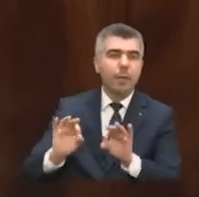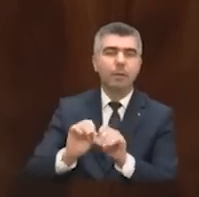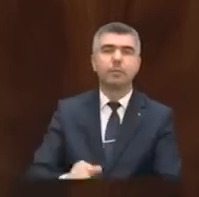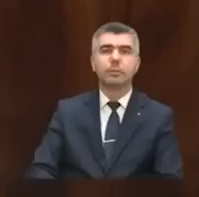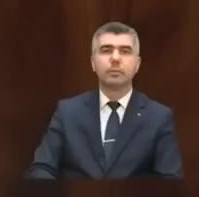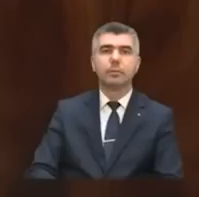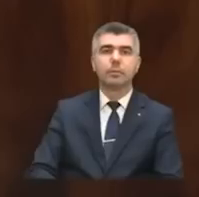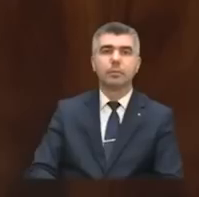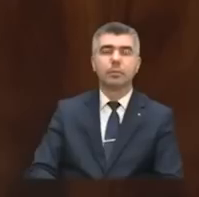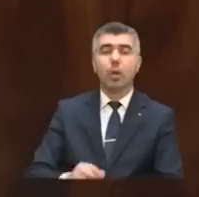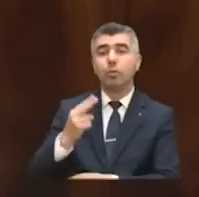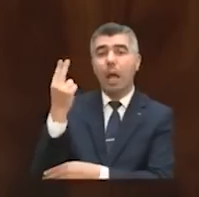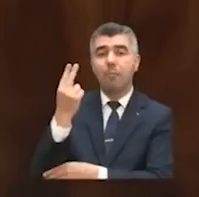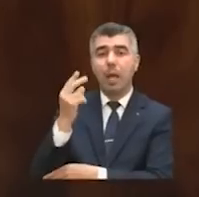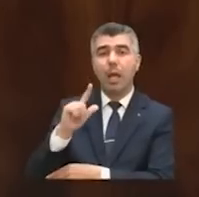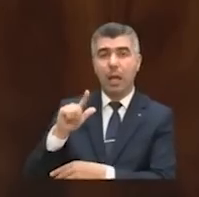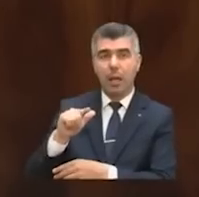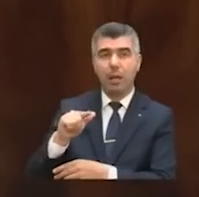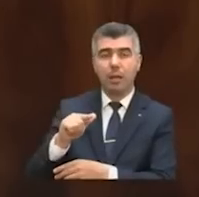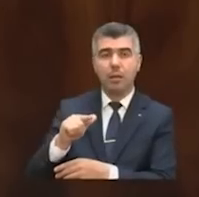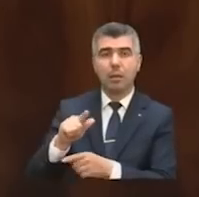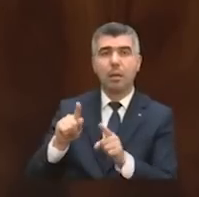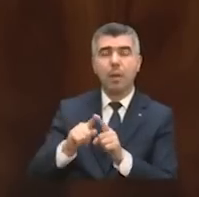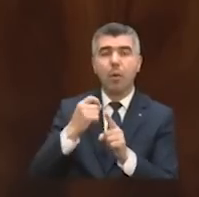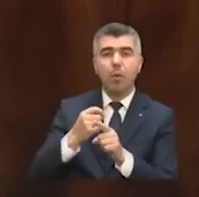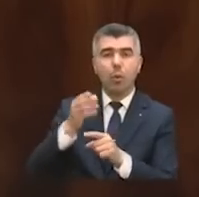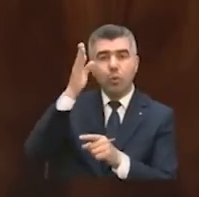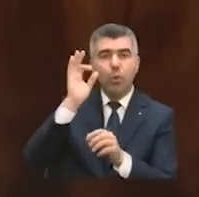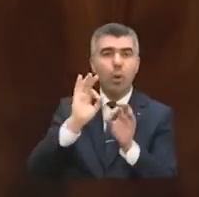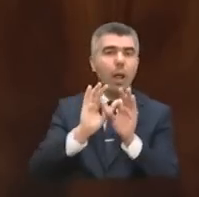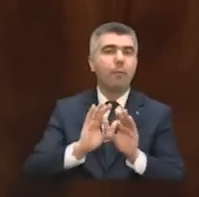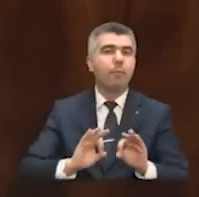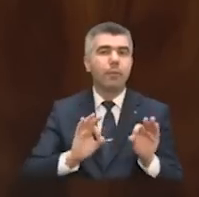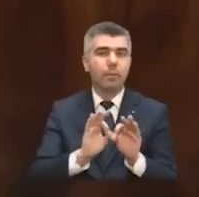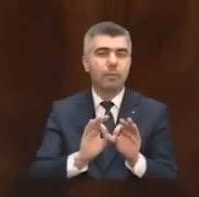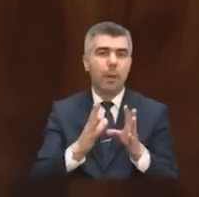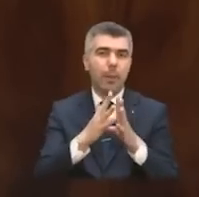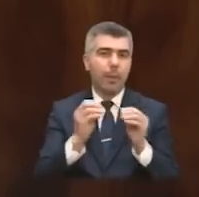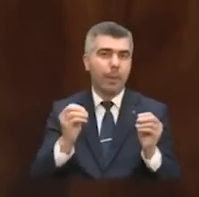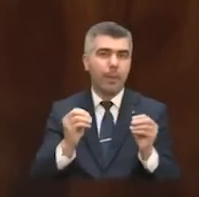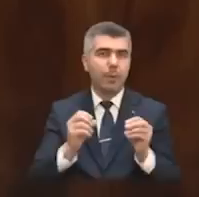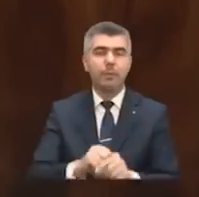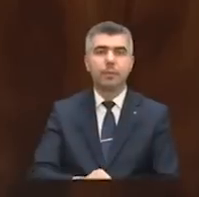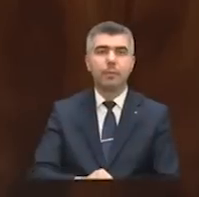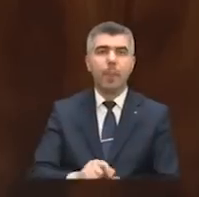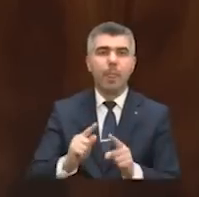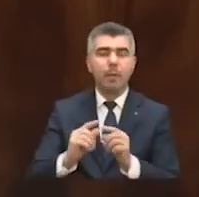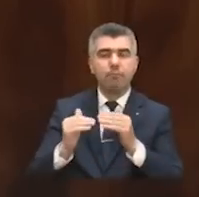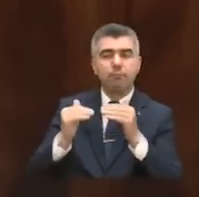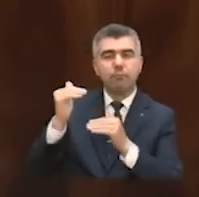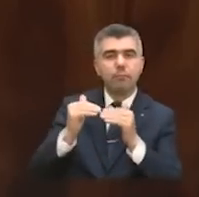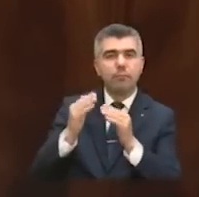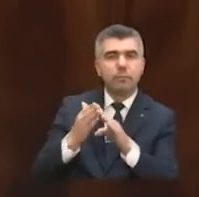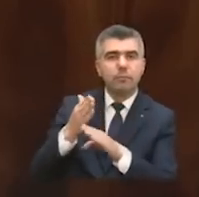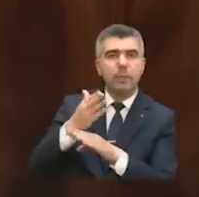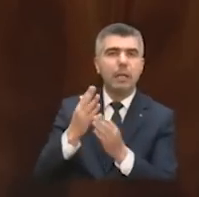أنوية جامعية كتنعدم فيها عروض سلك الدكتوراه، وحتى إذا كانت كتكون ضعيفة وغير جذابة